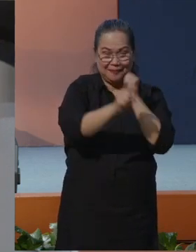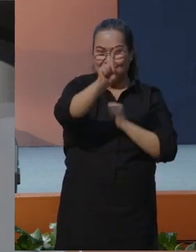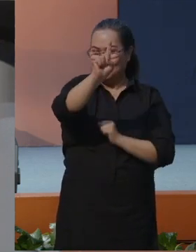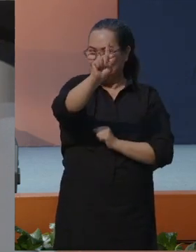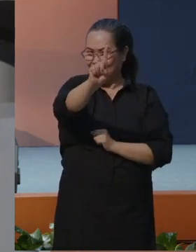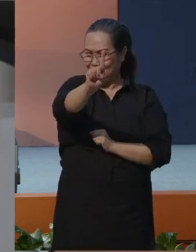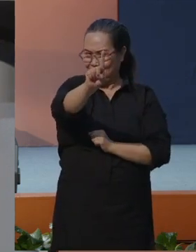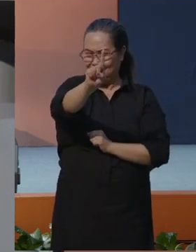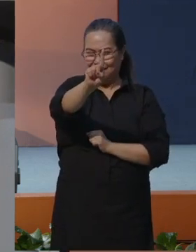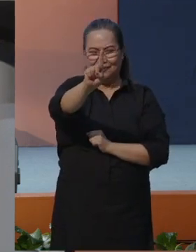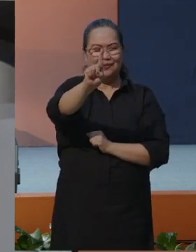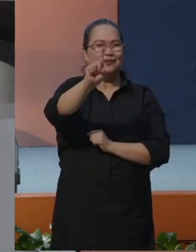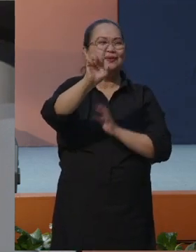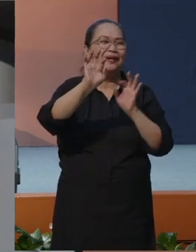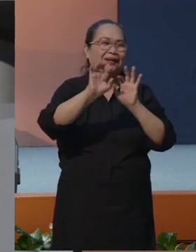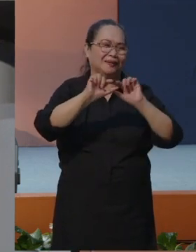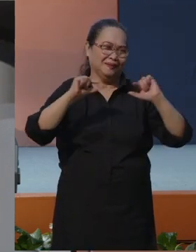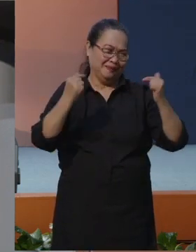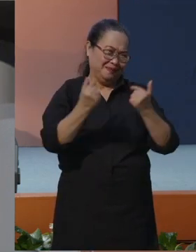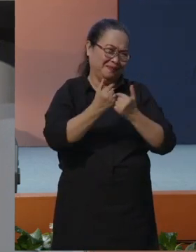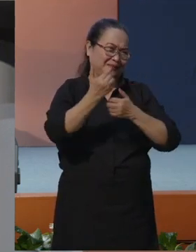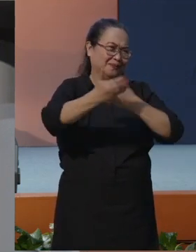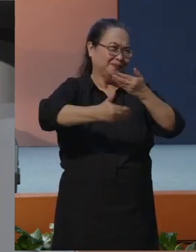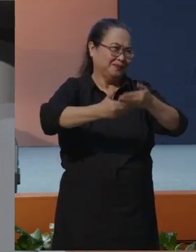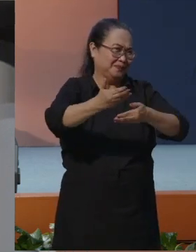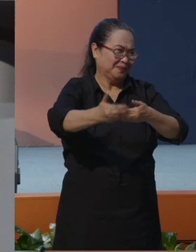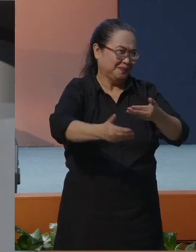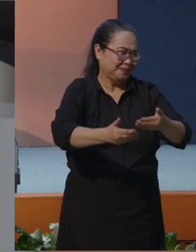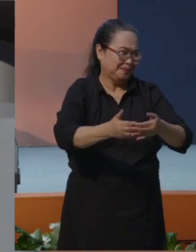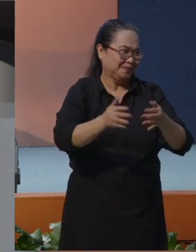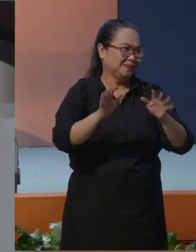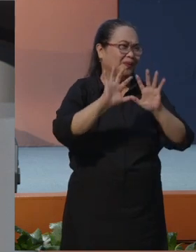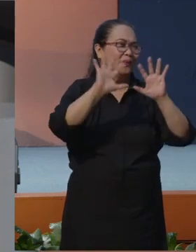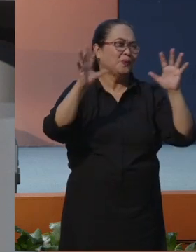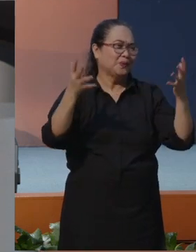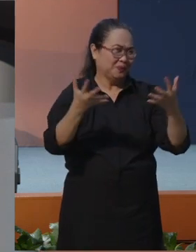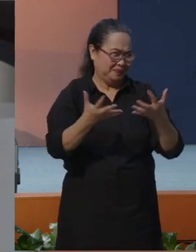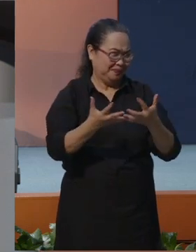isang buong salinlahi, isang buong bayan.